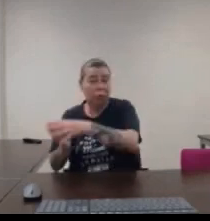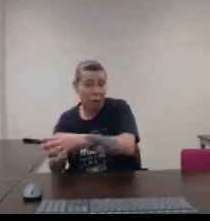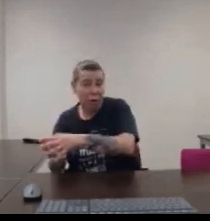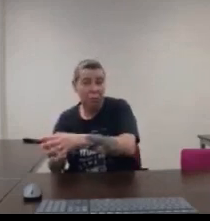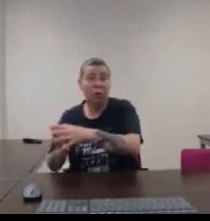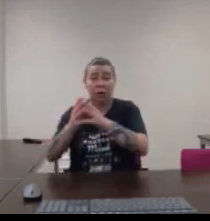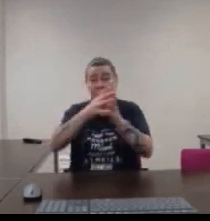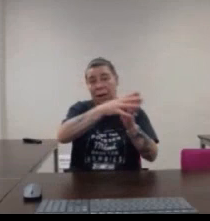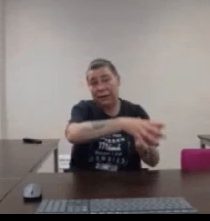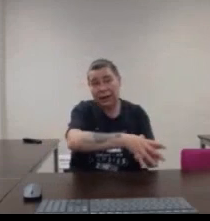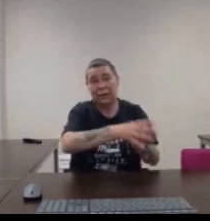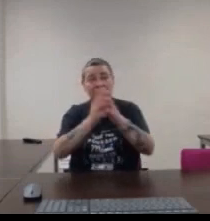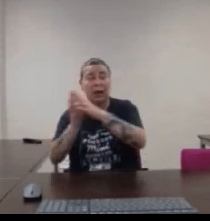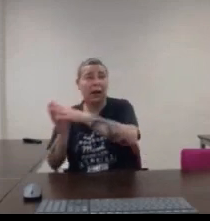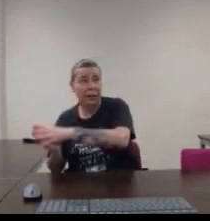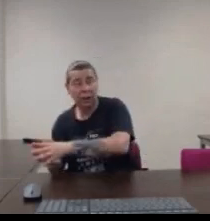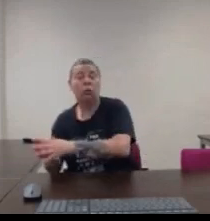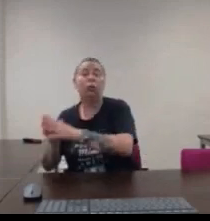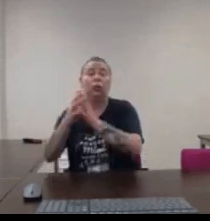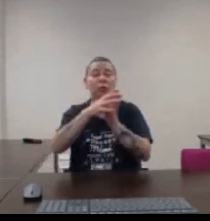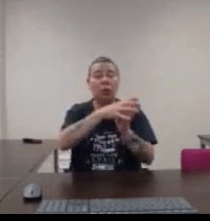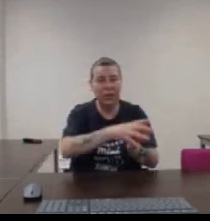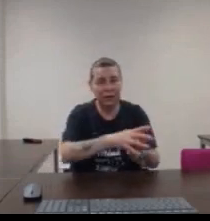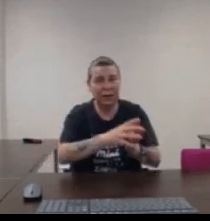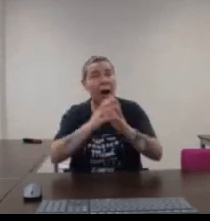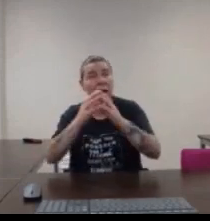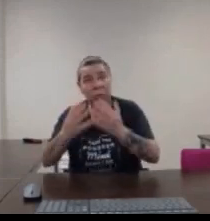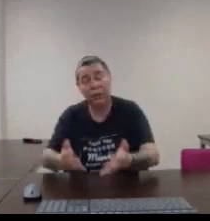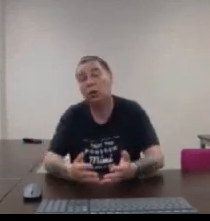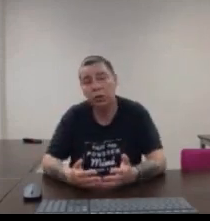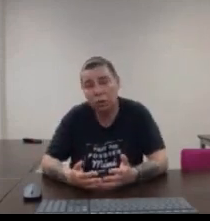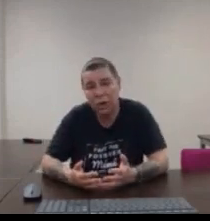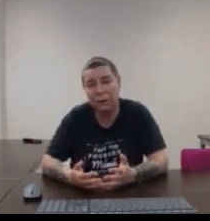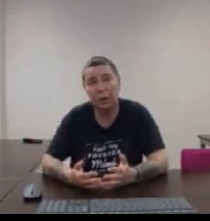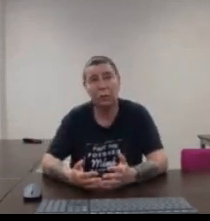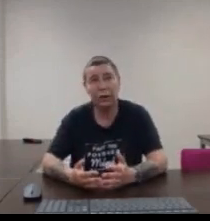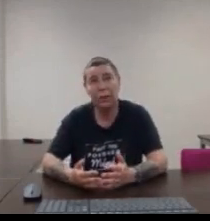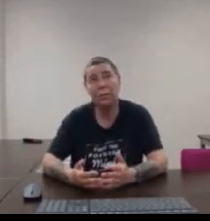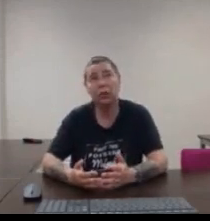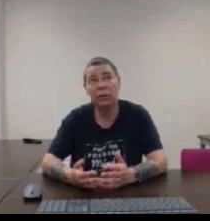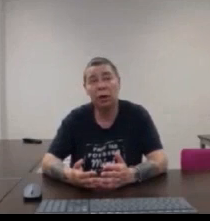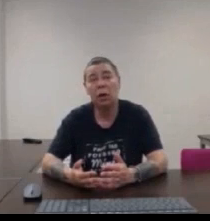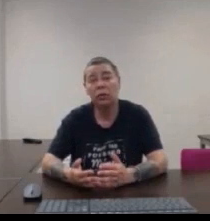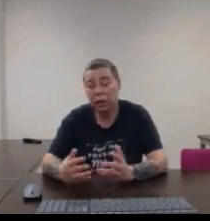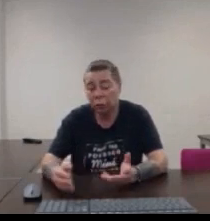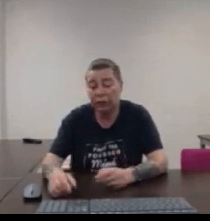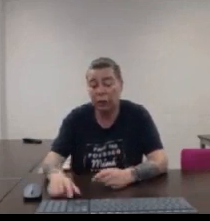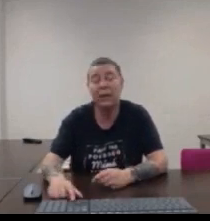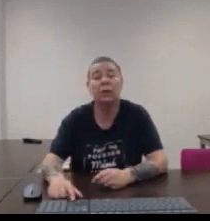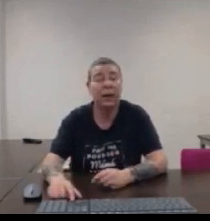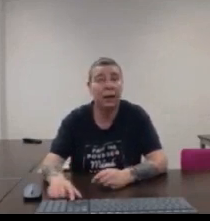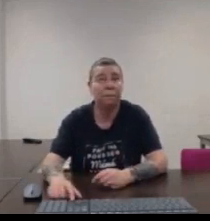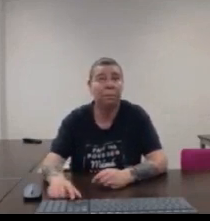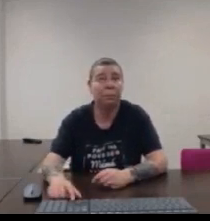les postures pour alterner l'assis, alterner le debout, on y reviendra, chose qui aujourd'hui n'est pas forcément simple à mettre en œuvre dans les